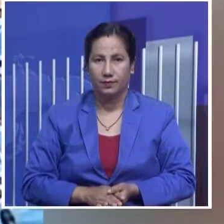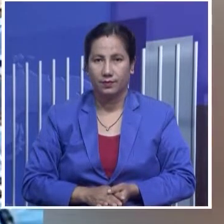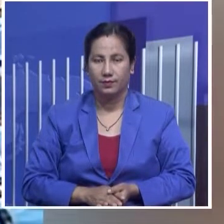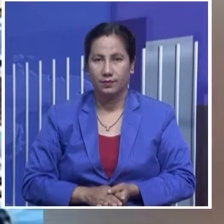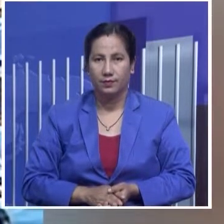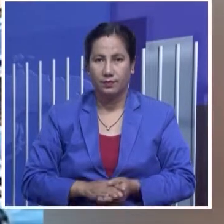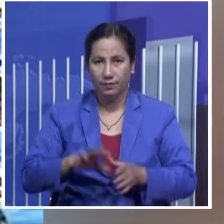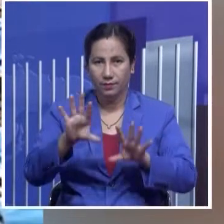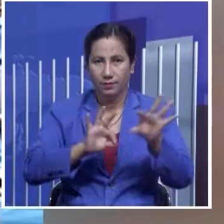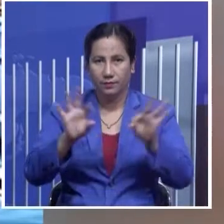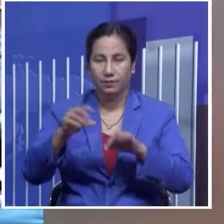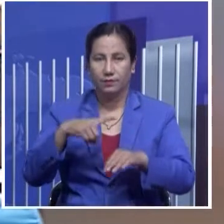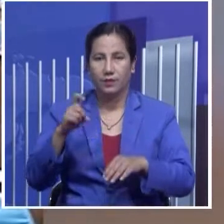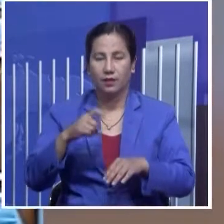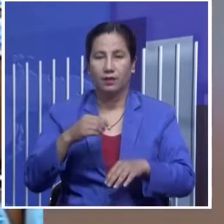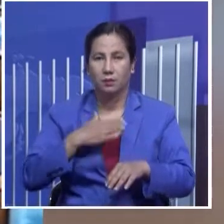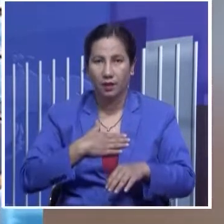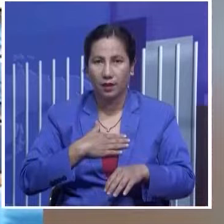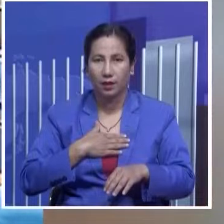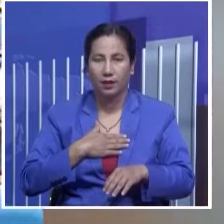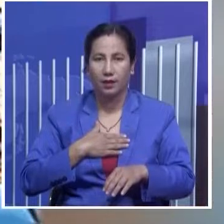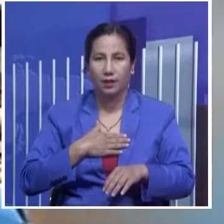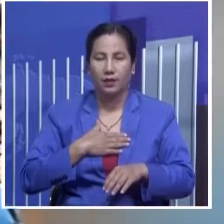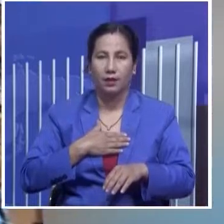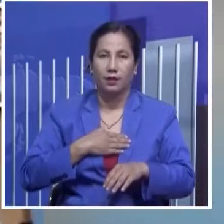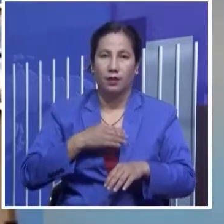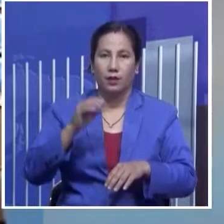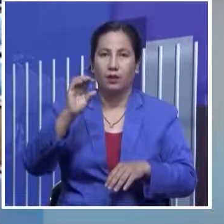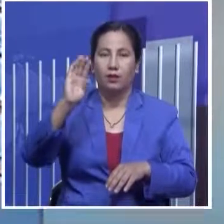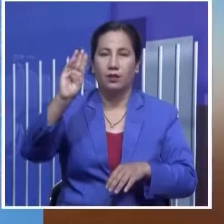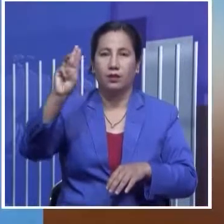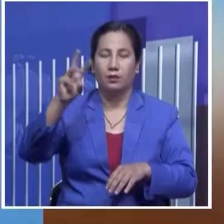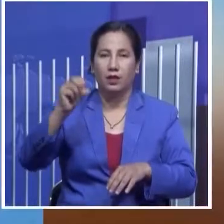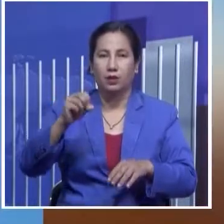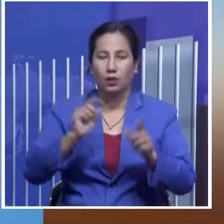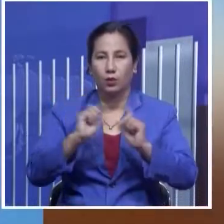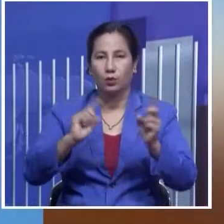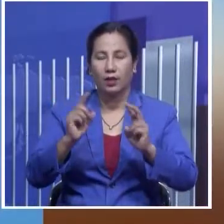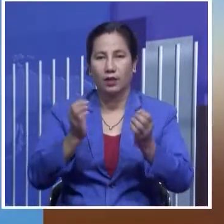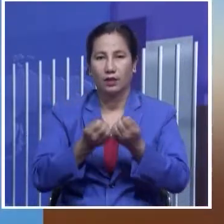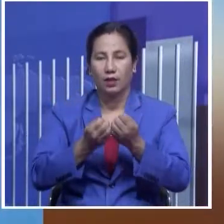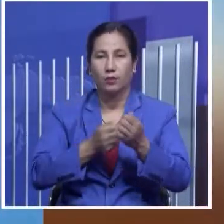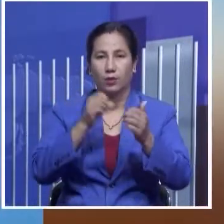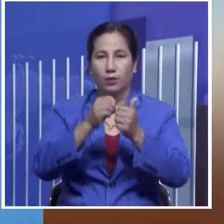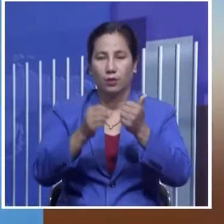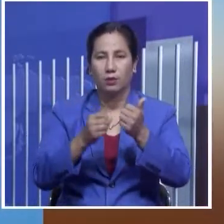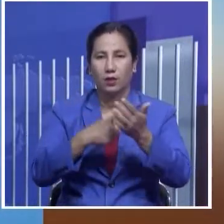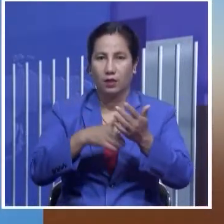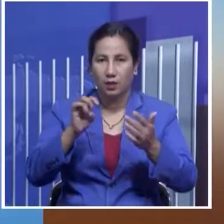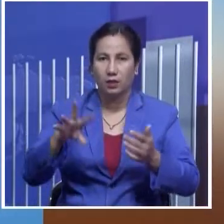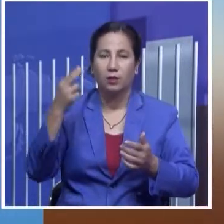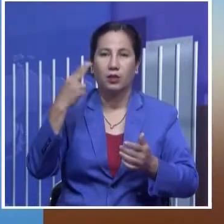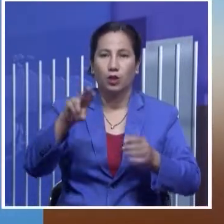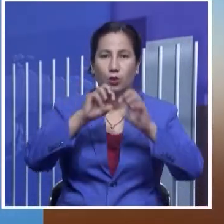म यो छानबिनका लागि मैले मार्ग प्रशस्त गर्दै आफ्नो पदबाट राजीनामा